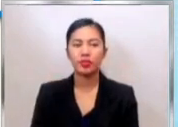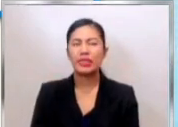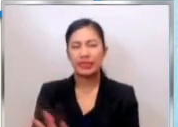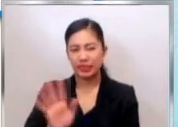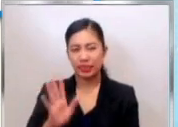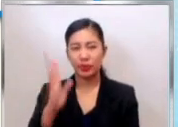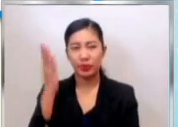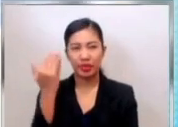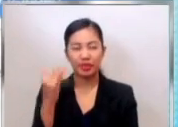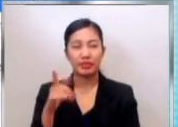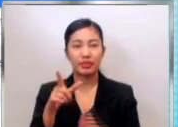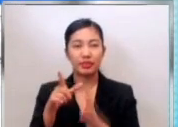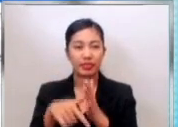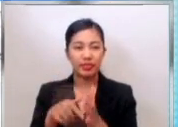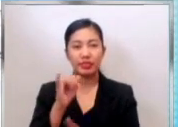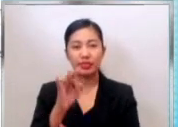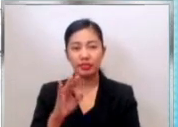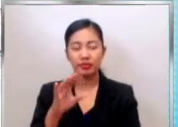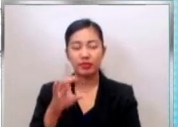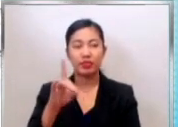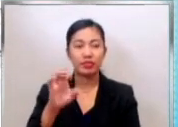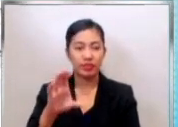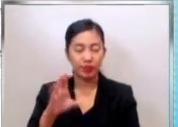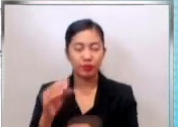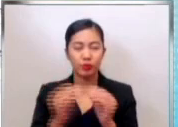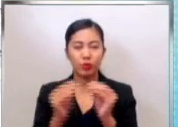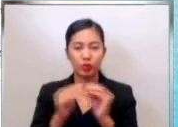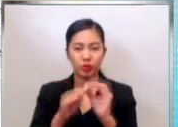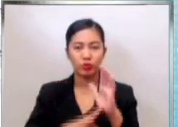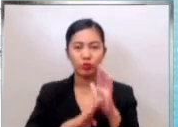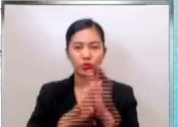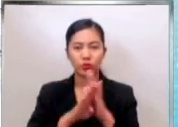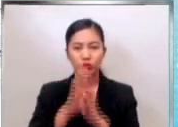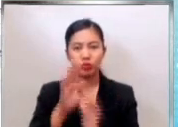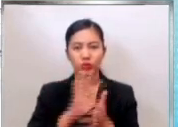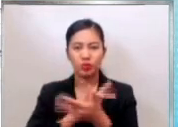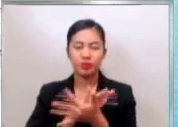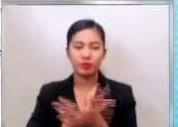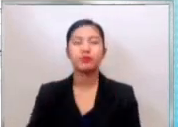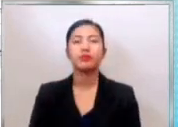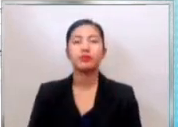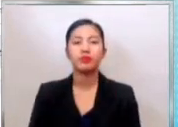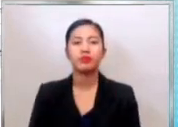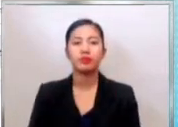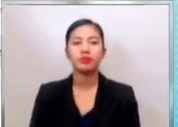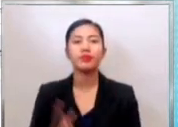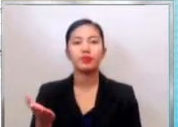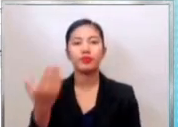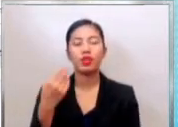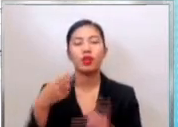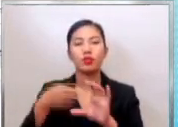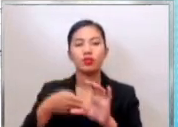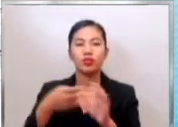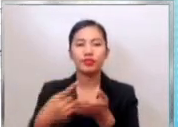kung kailan Disyembre tsaka dumami ang COVID cases. Mga kapuso, makisali po sa aming